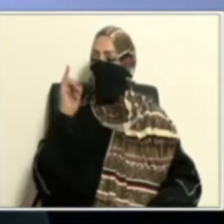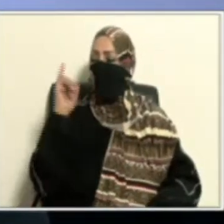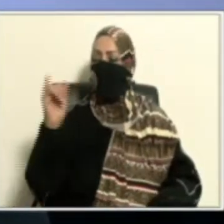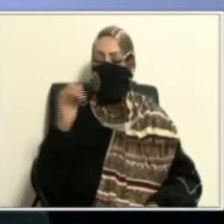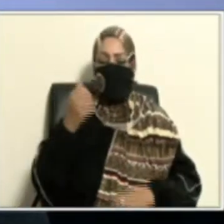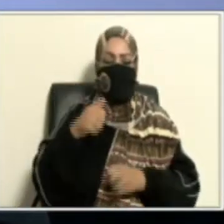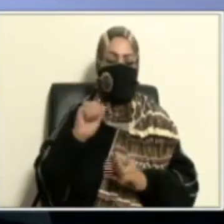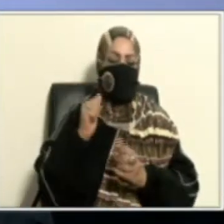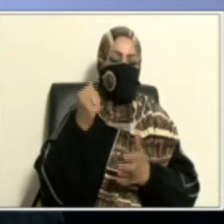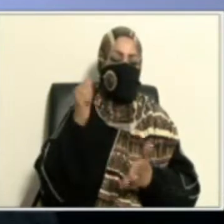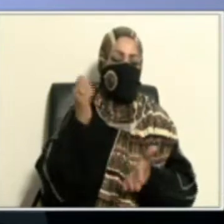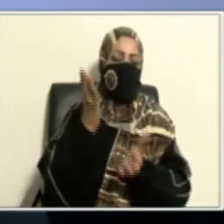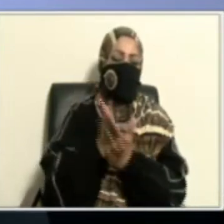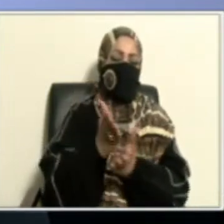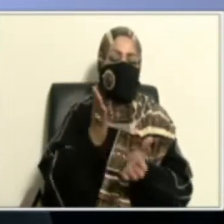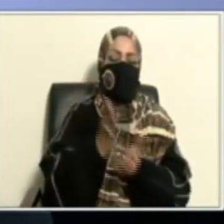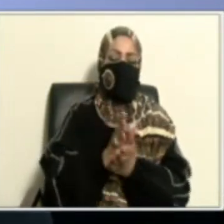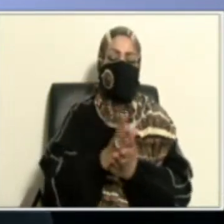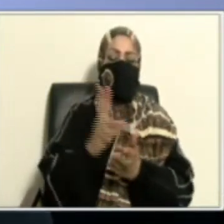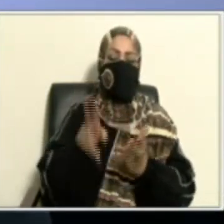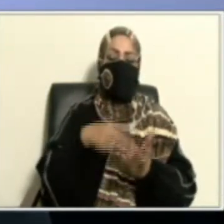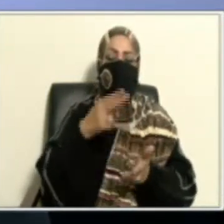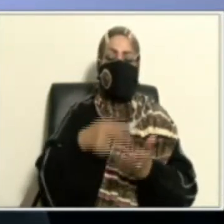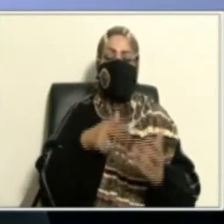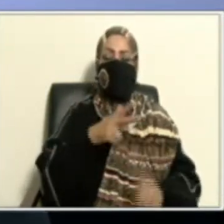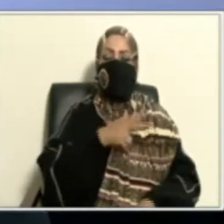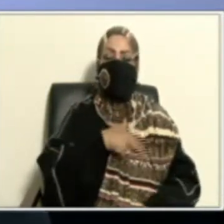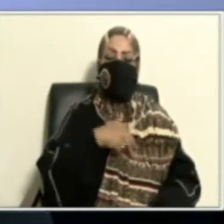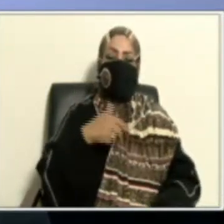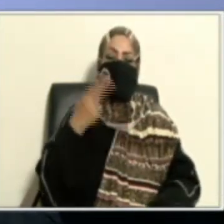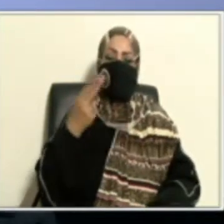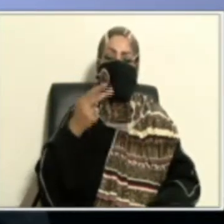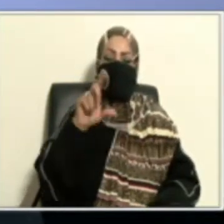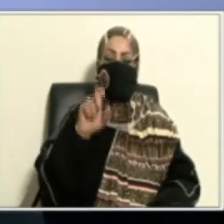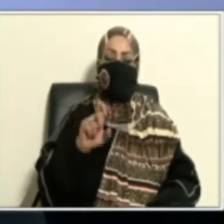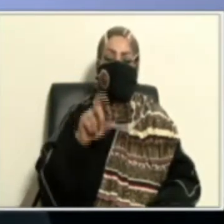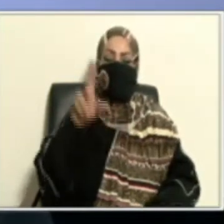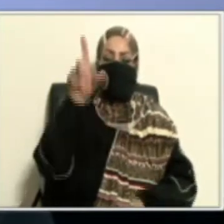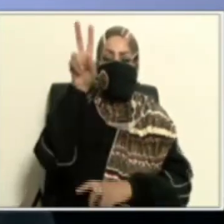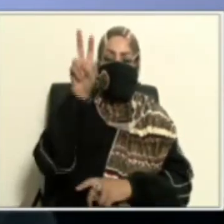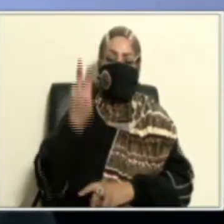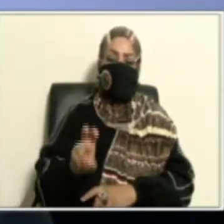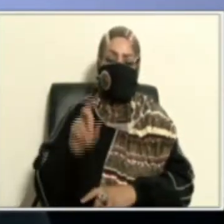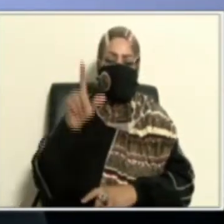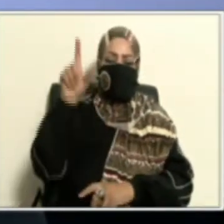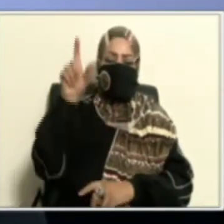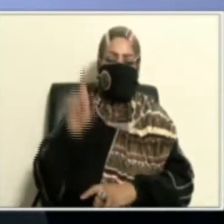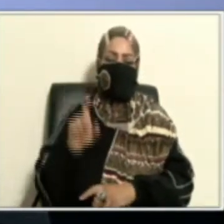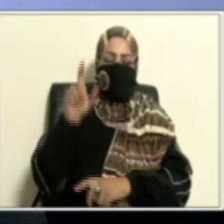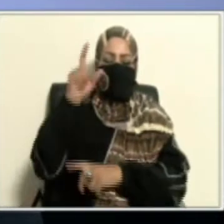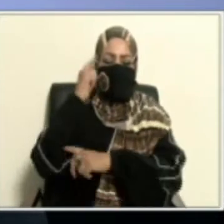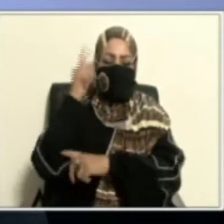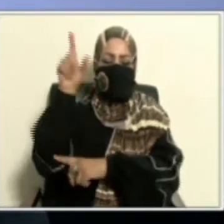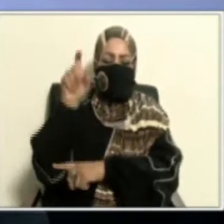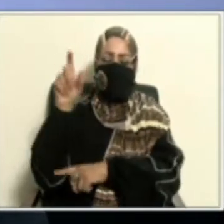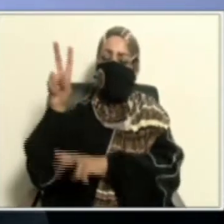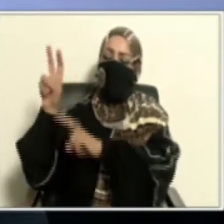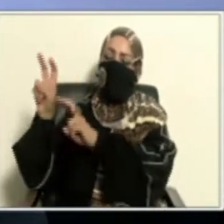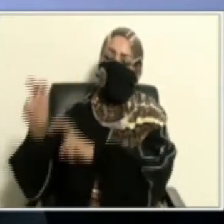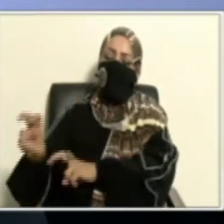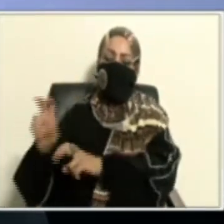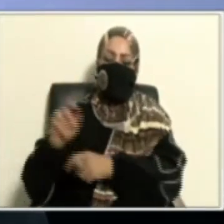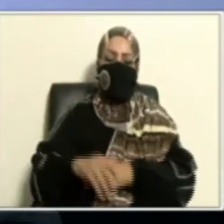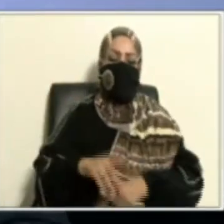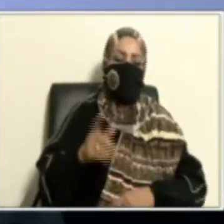هذا الأمر يبي يخش لأجر 4000 جنيه بالشهر، تمشي أنت تأجر إلا ب350 ولا ب150 ولا